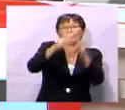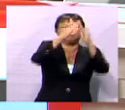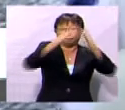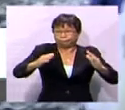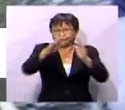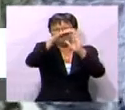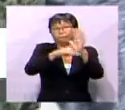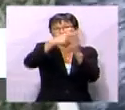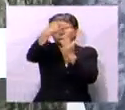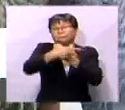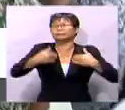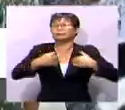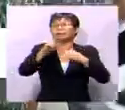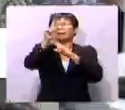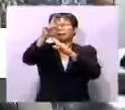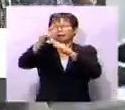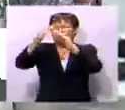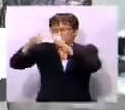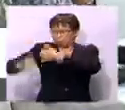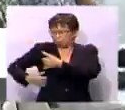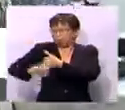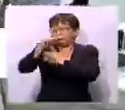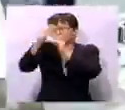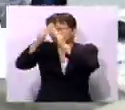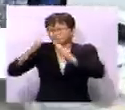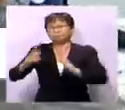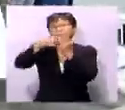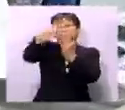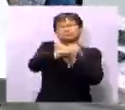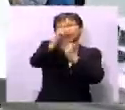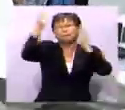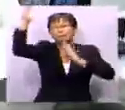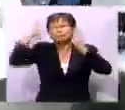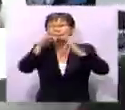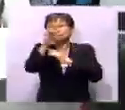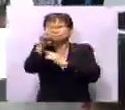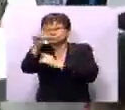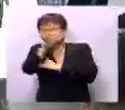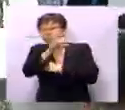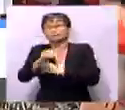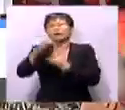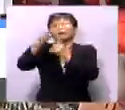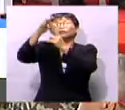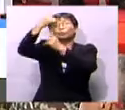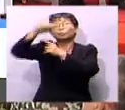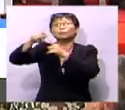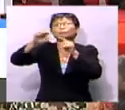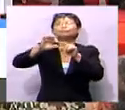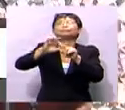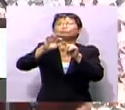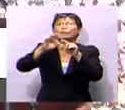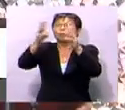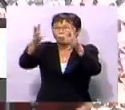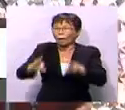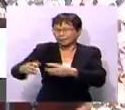itu memuatkan program satu anggota satu rumah, program Satu Malaysia Veteran Home Repair khas untuk warga veteran